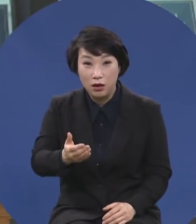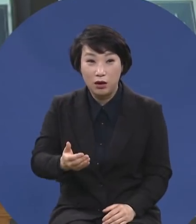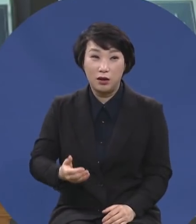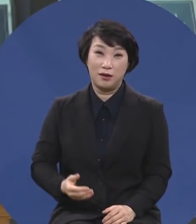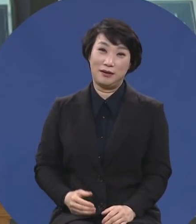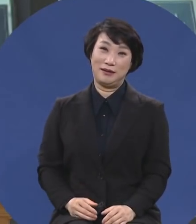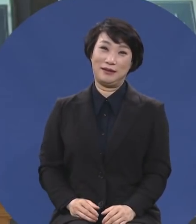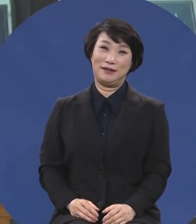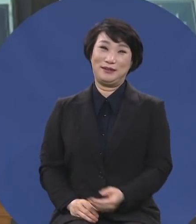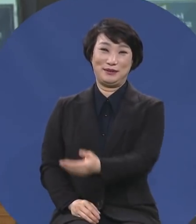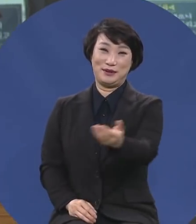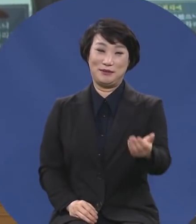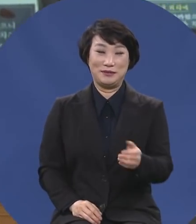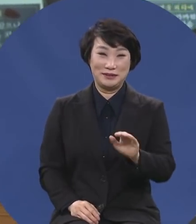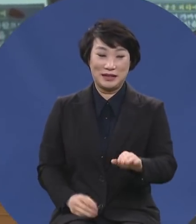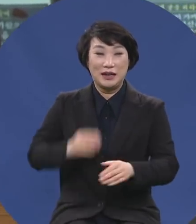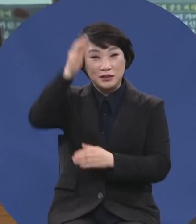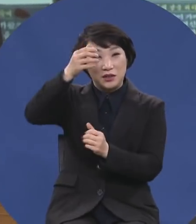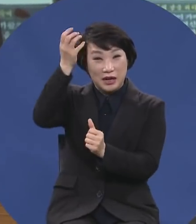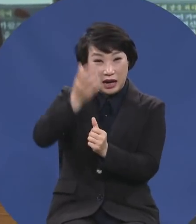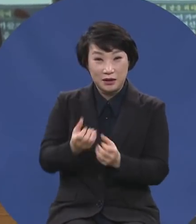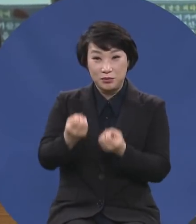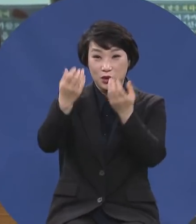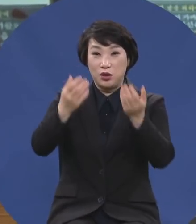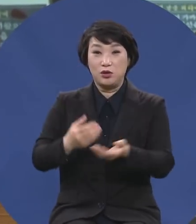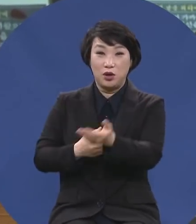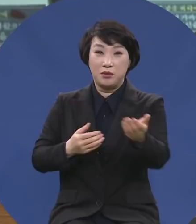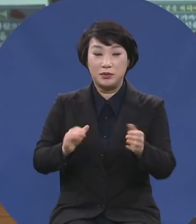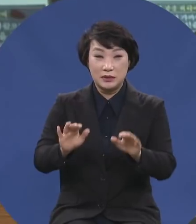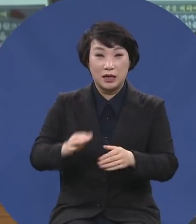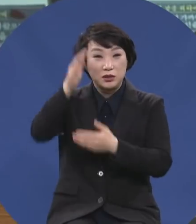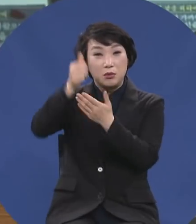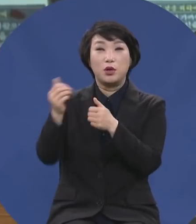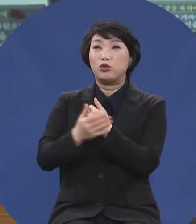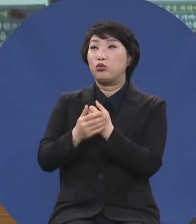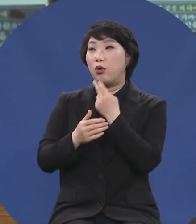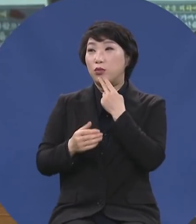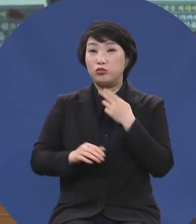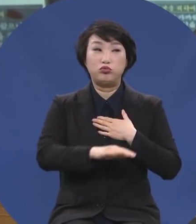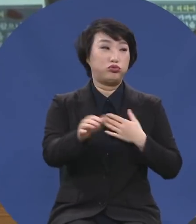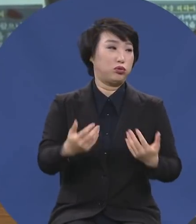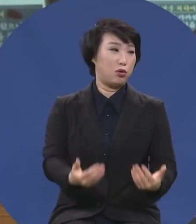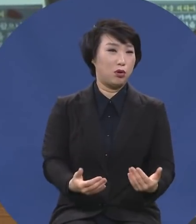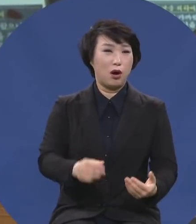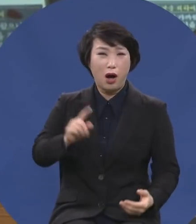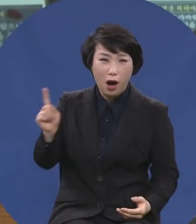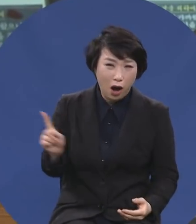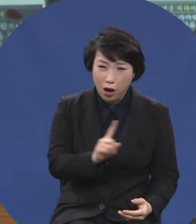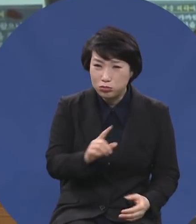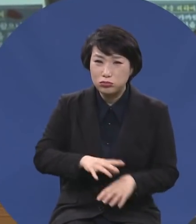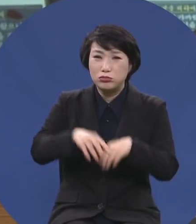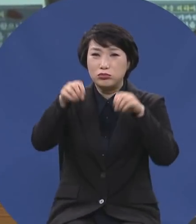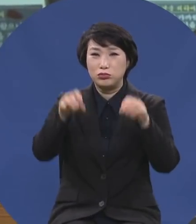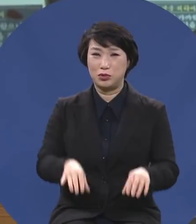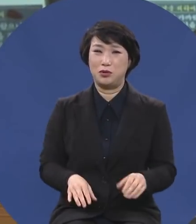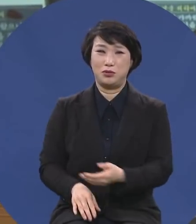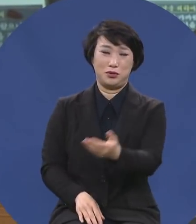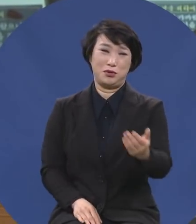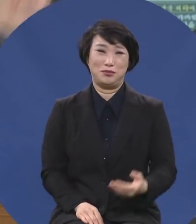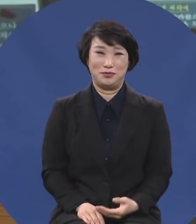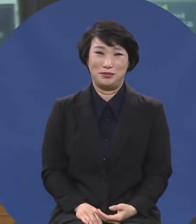응? 여러분 성령 감림절, 성령의 역사가 아니면 우리는 별로 일 없는